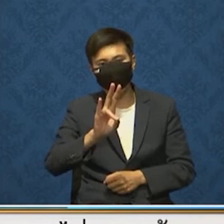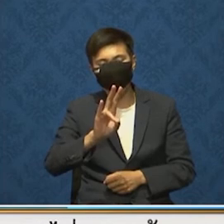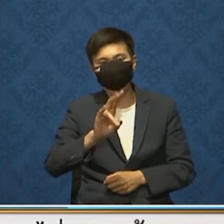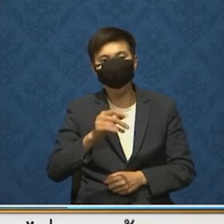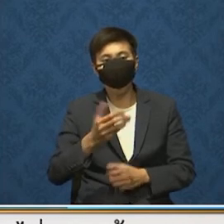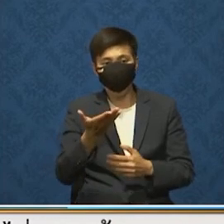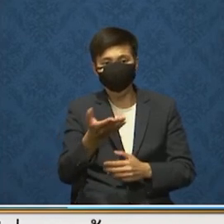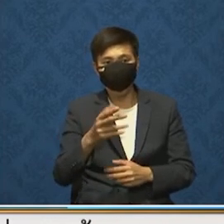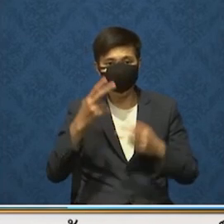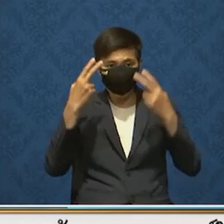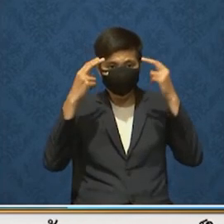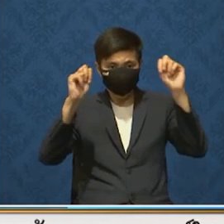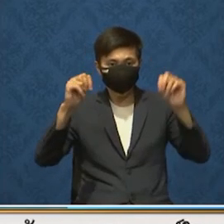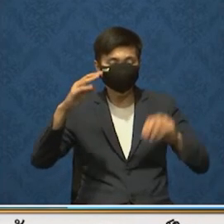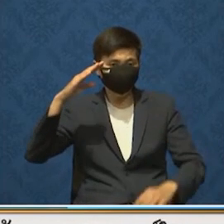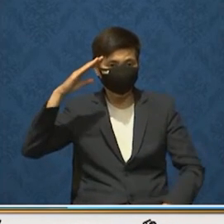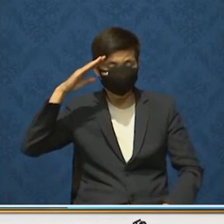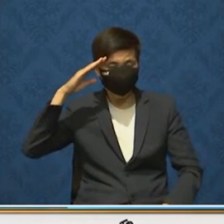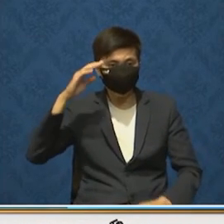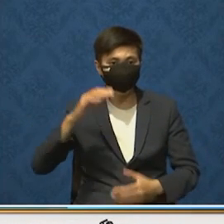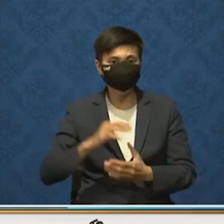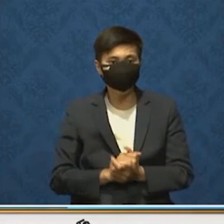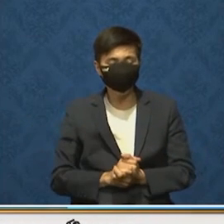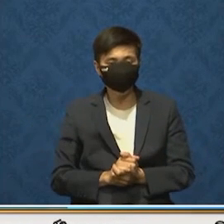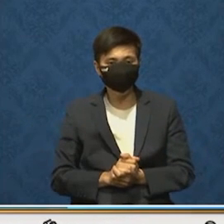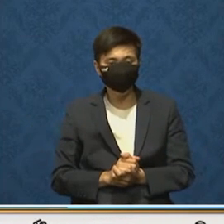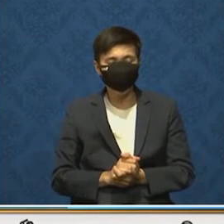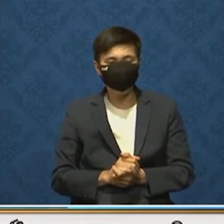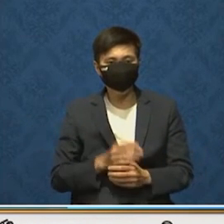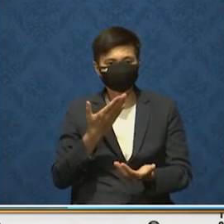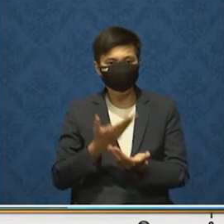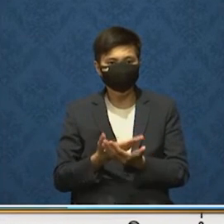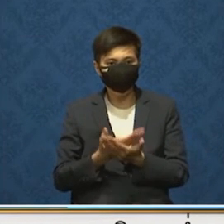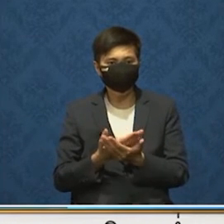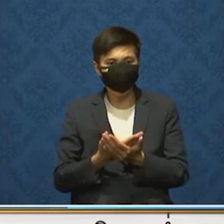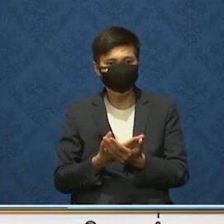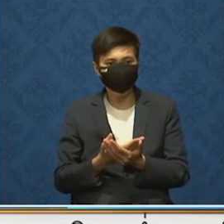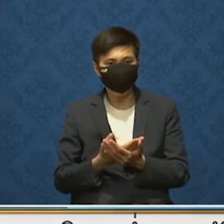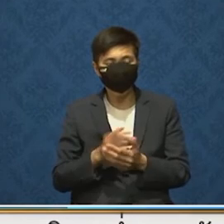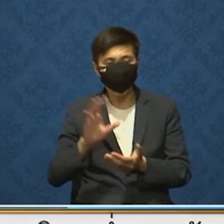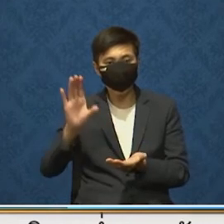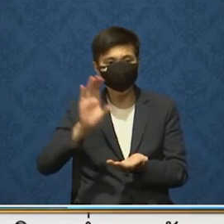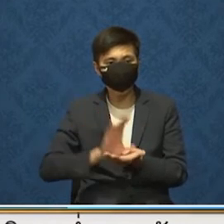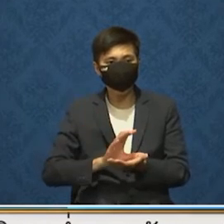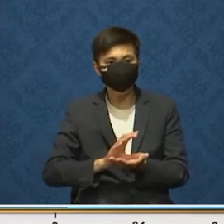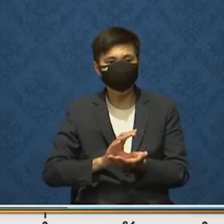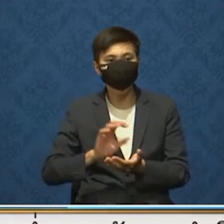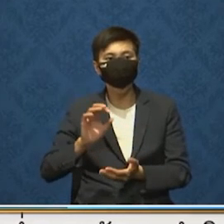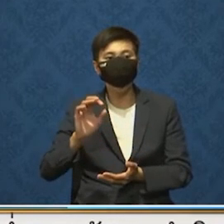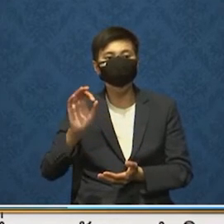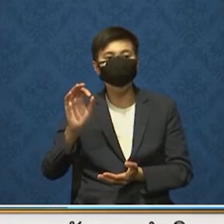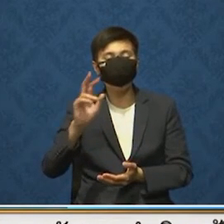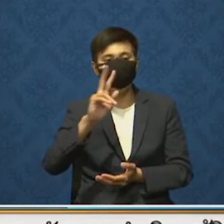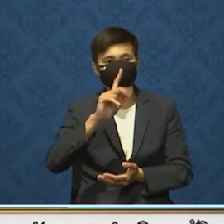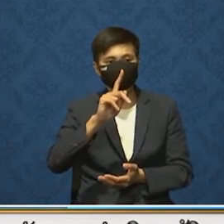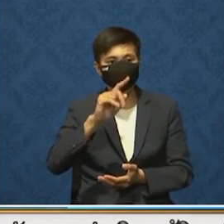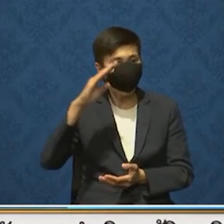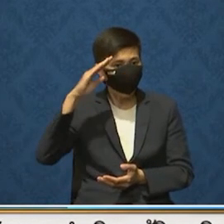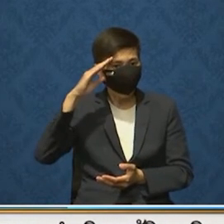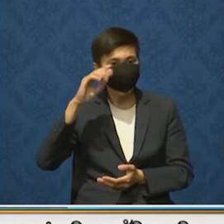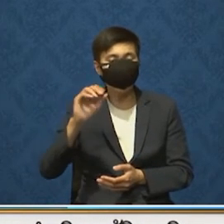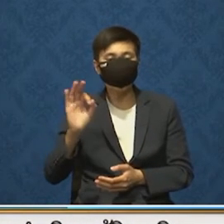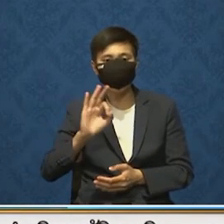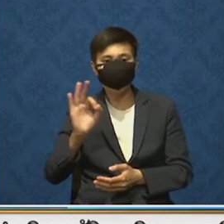ในสได์นะ สี่เขียว งบประมาณทหาร สีฟ้า งบประมาณกระสงพันาสังคมแลคามัคงของมนุษย